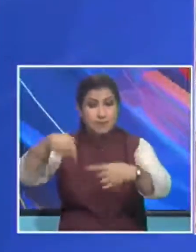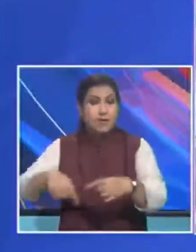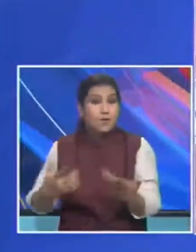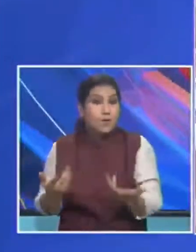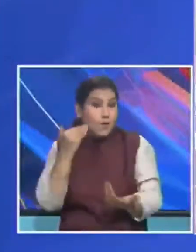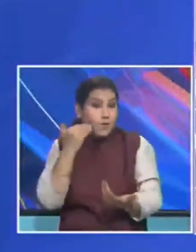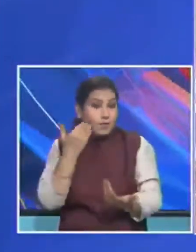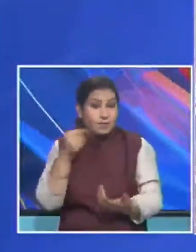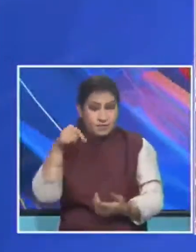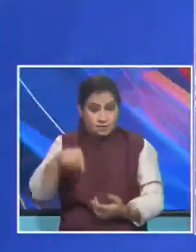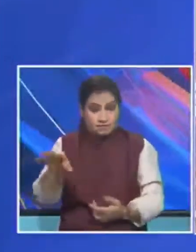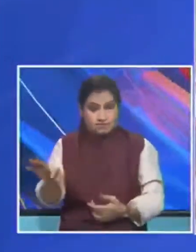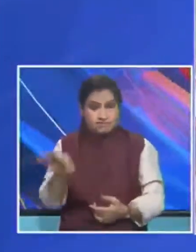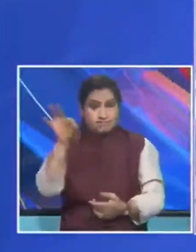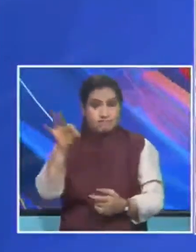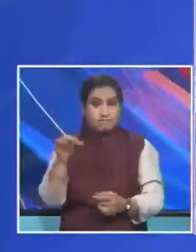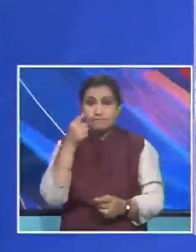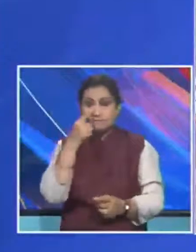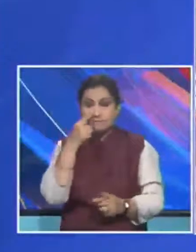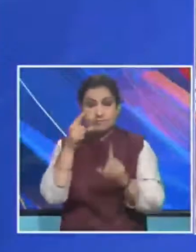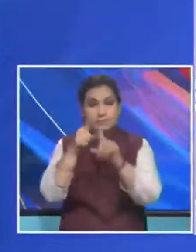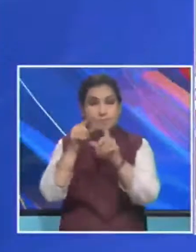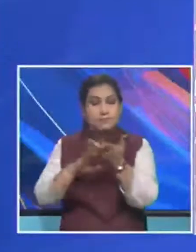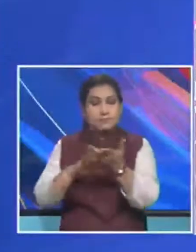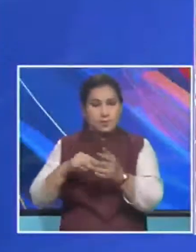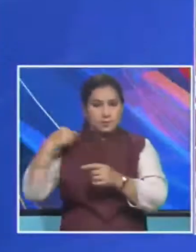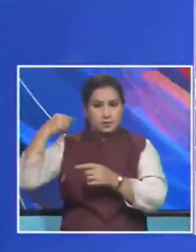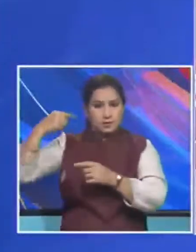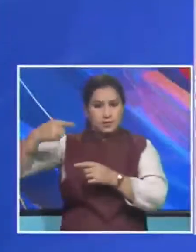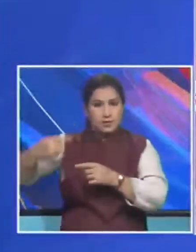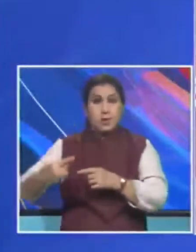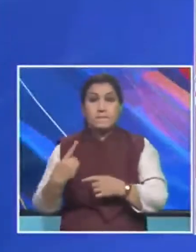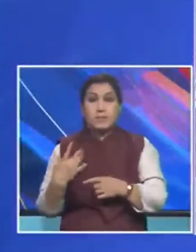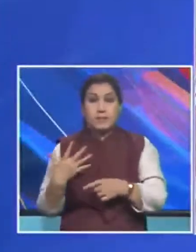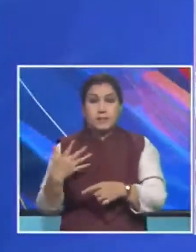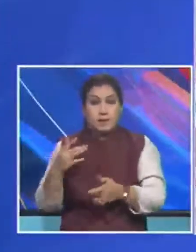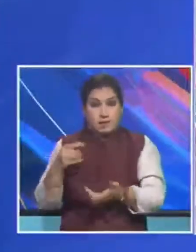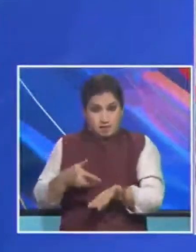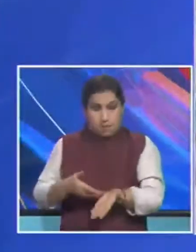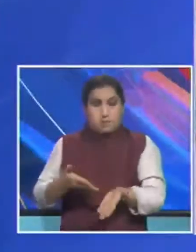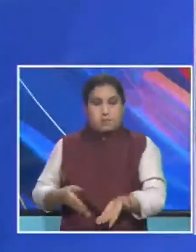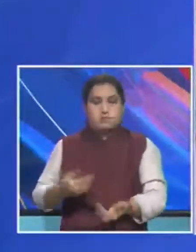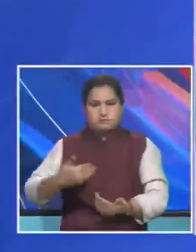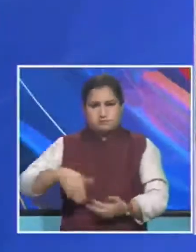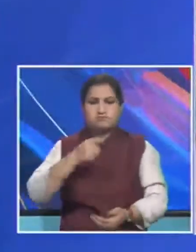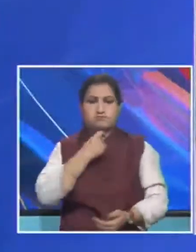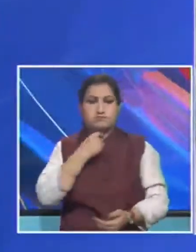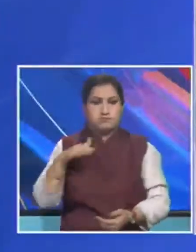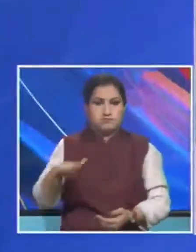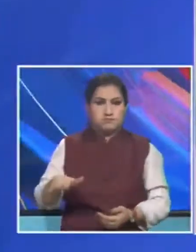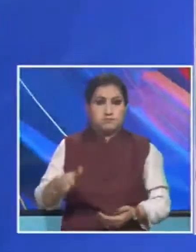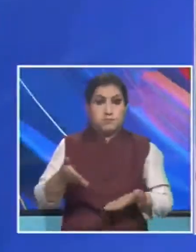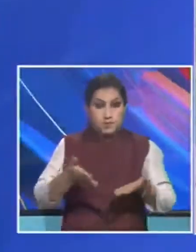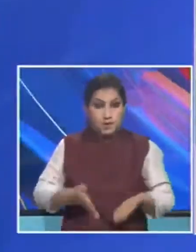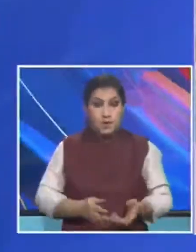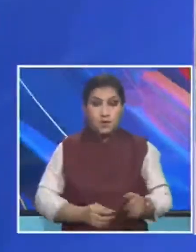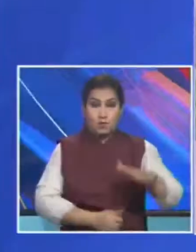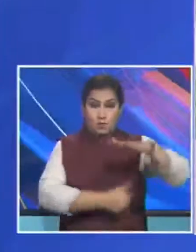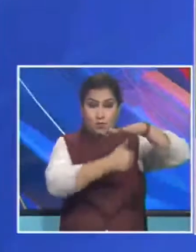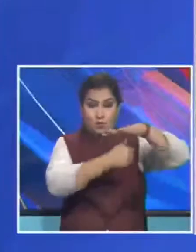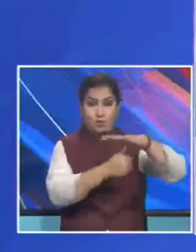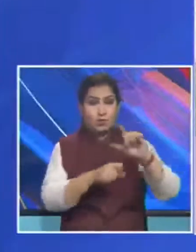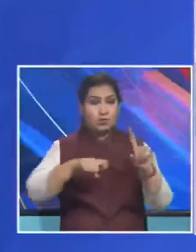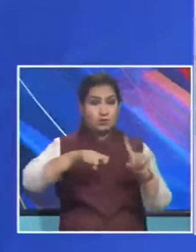राष्ट्रपति अब से कुछ ही देर में शपथ ग्रहण करेंगी। निवर्तमान राष्ट्रपति श्री